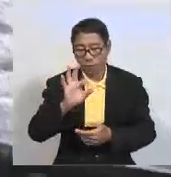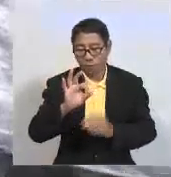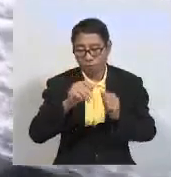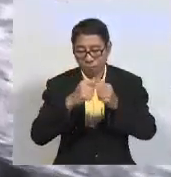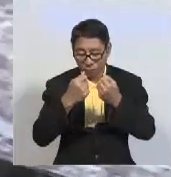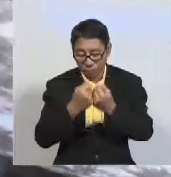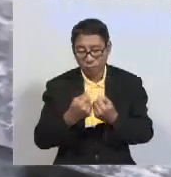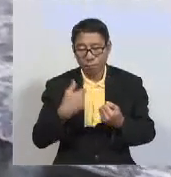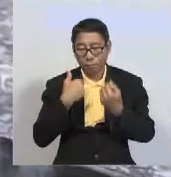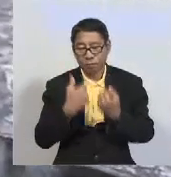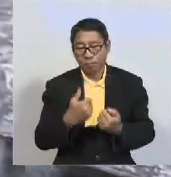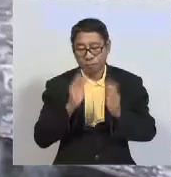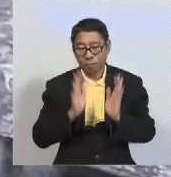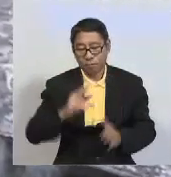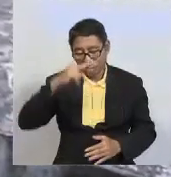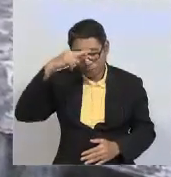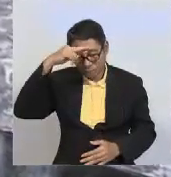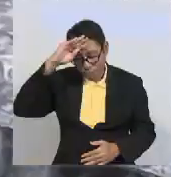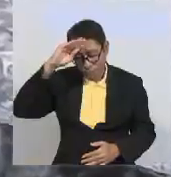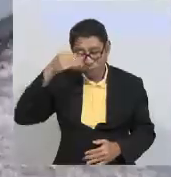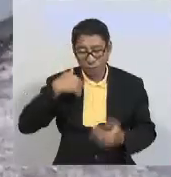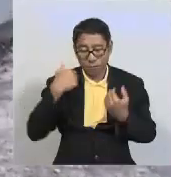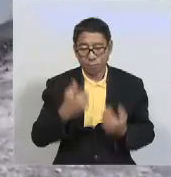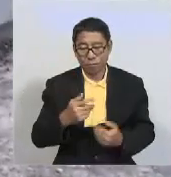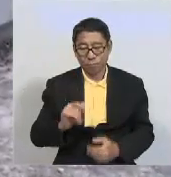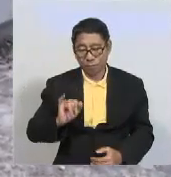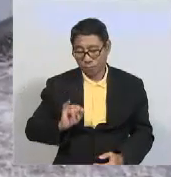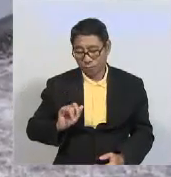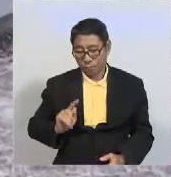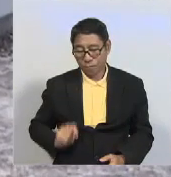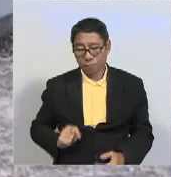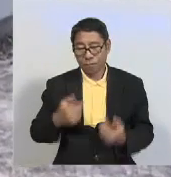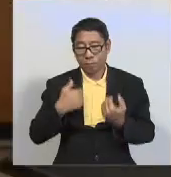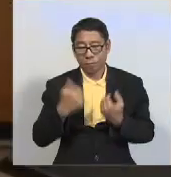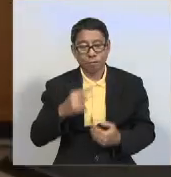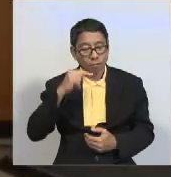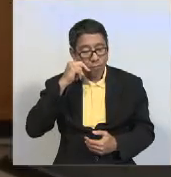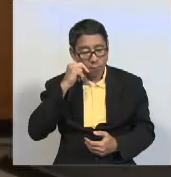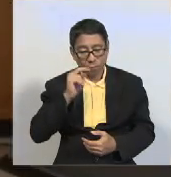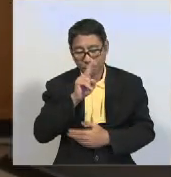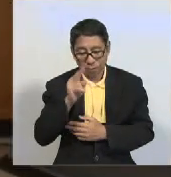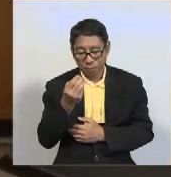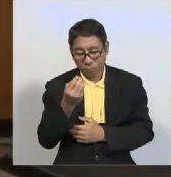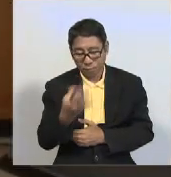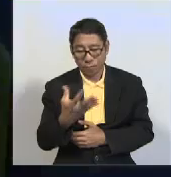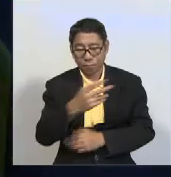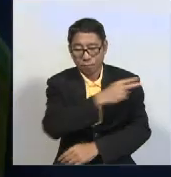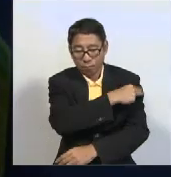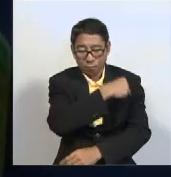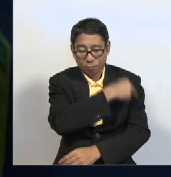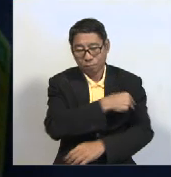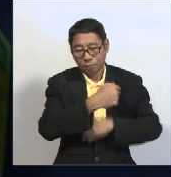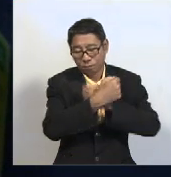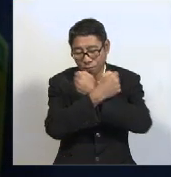โดยรอบโดยเฉพาะผู้ป่วยต้องการฟอกไตต้องใช้น้ำแต่ละครั้งจำนวนมากครับทำให้โรงพยาบาลต้องวางแ